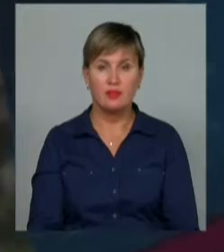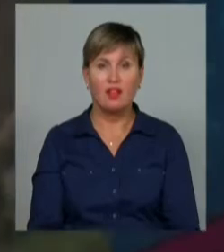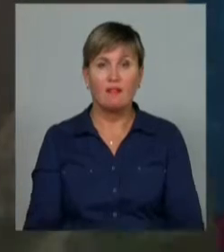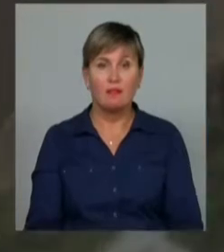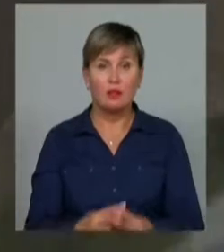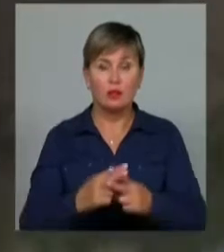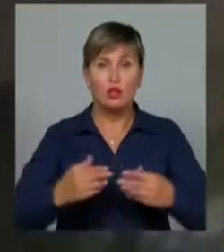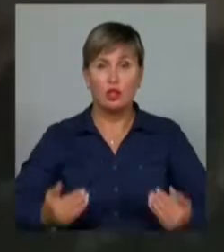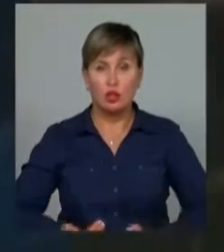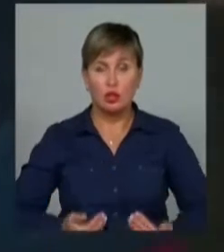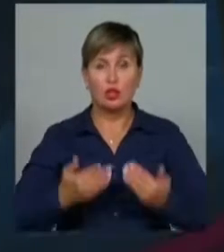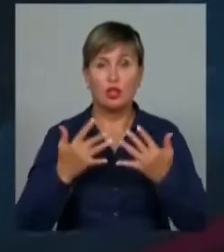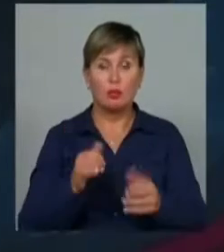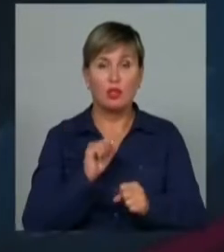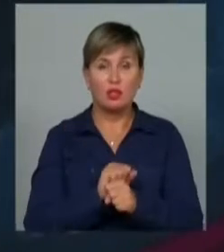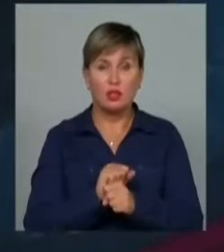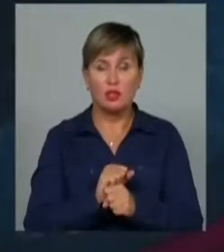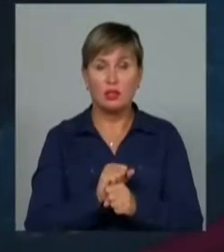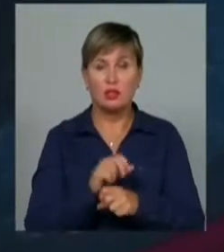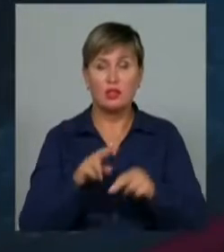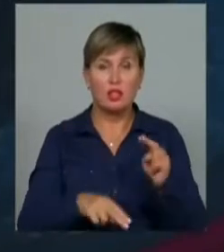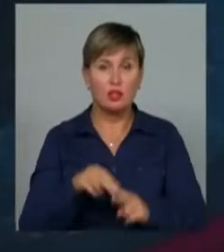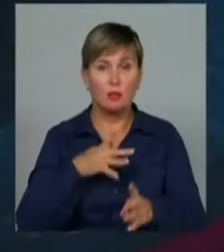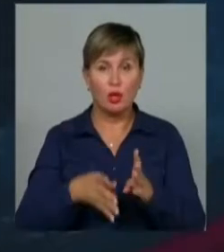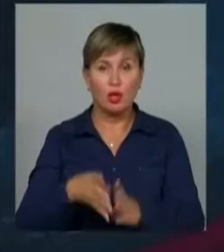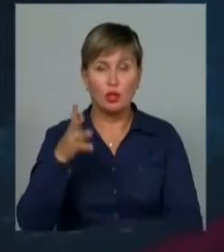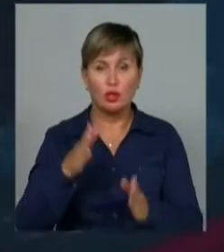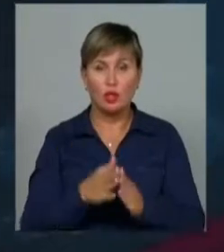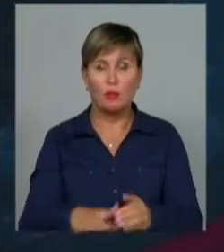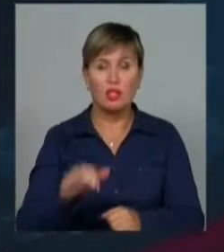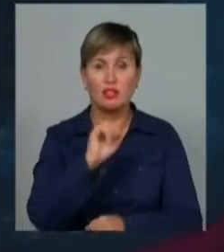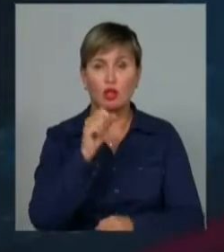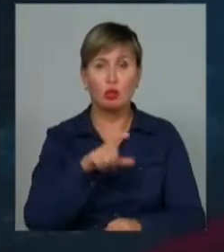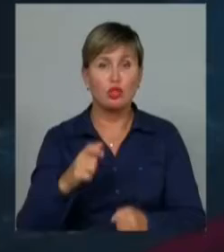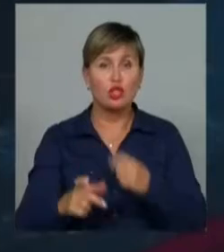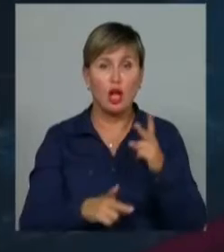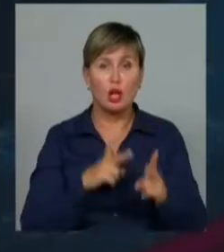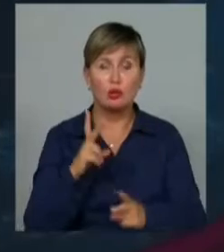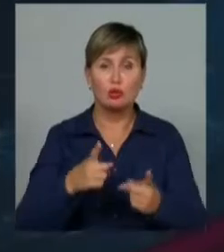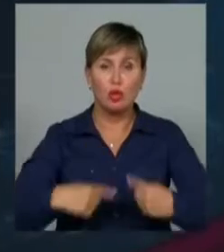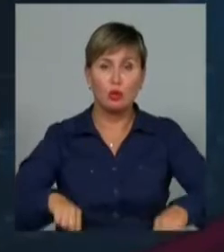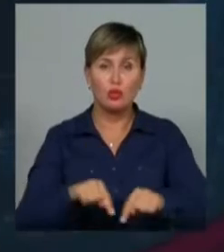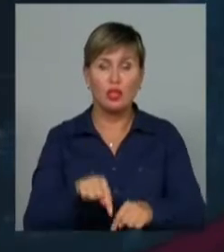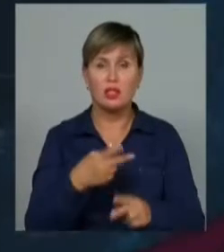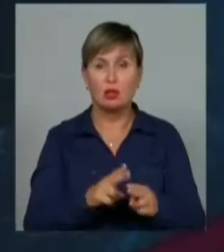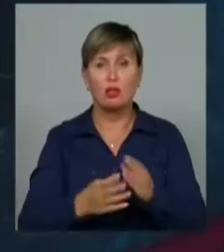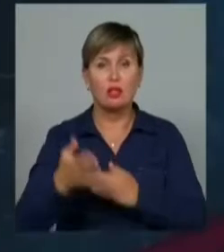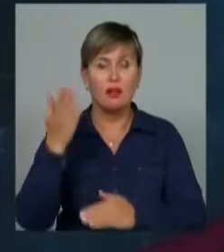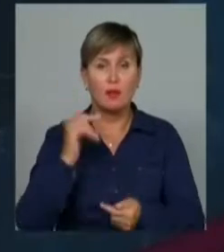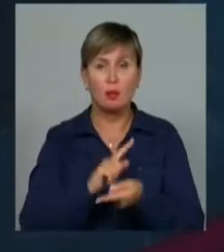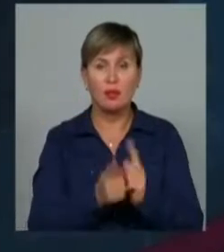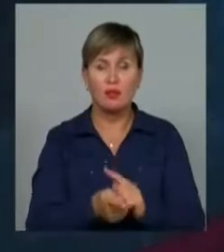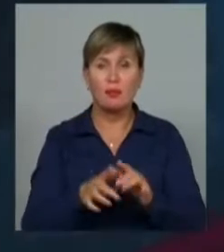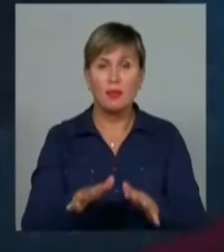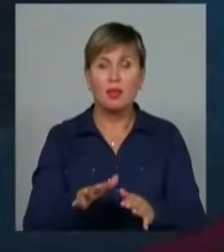А в Нур-Султане жители требуют остановить строительство многоэтажных домов на территории сквера. Люди жалуются, что на участке, который давно превратился в место